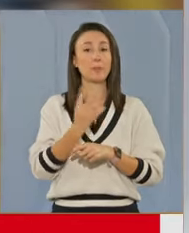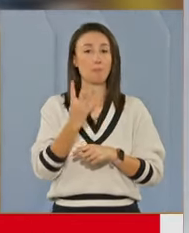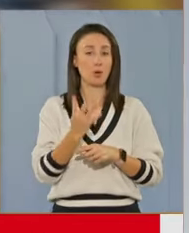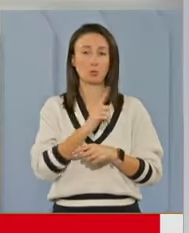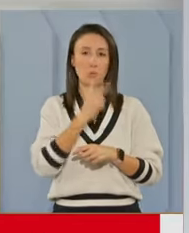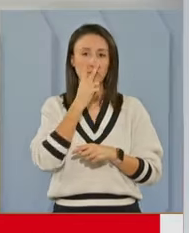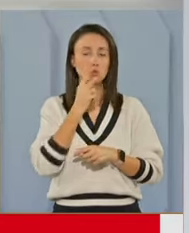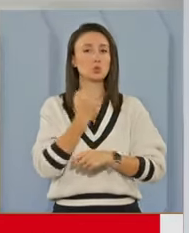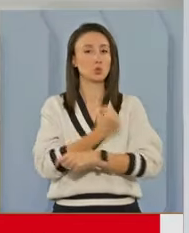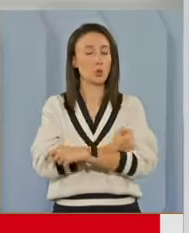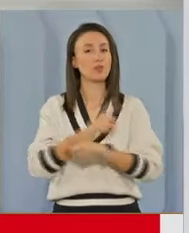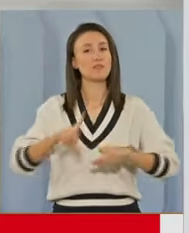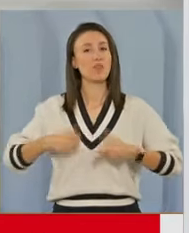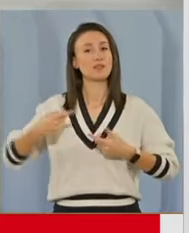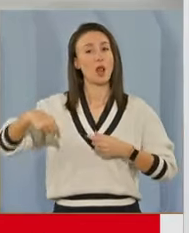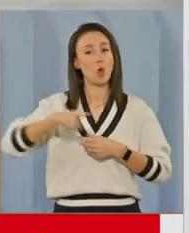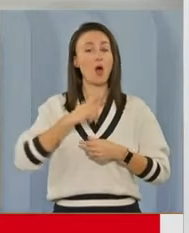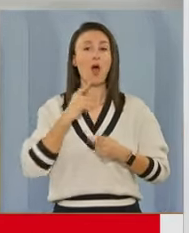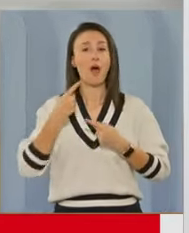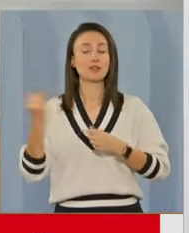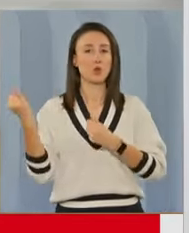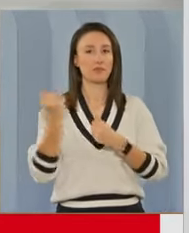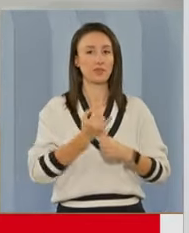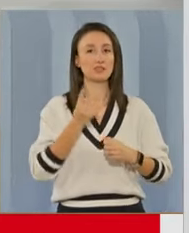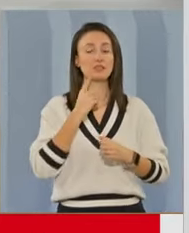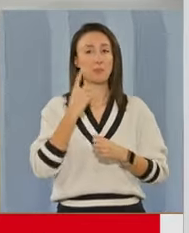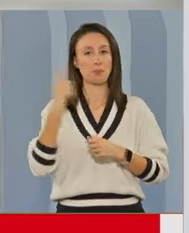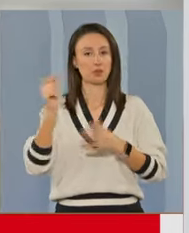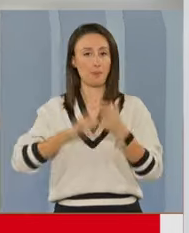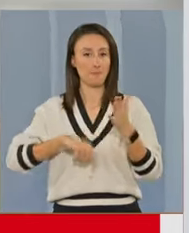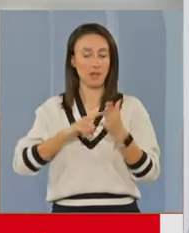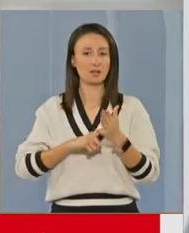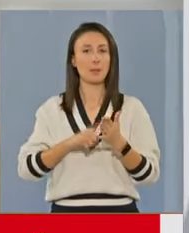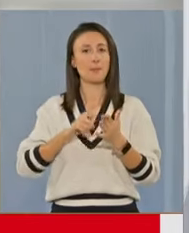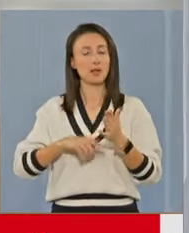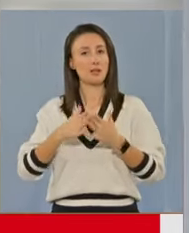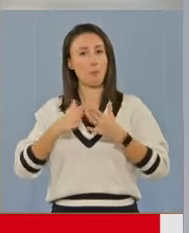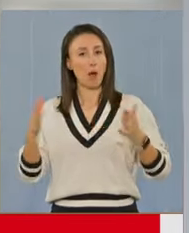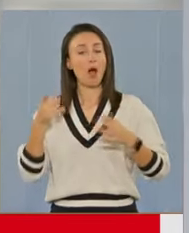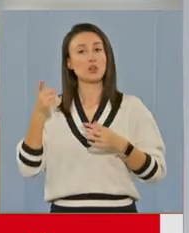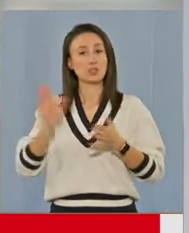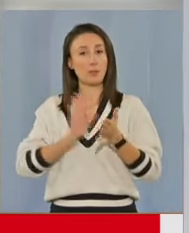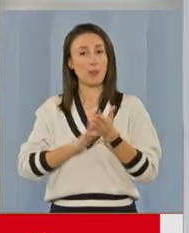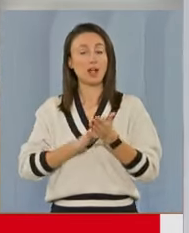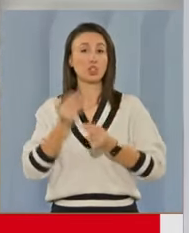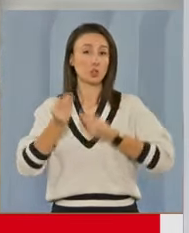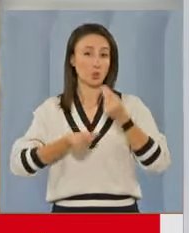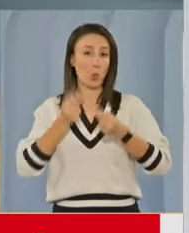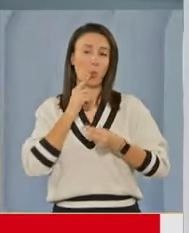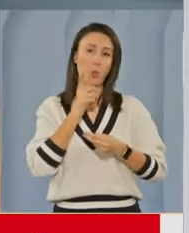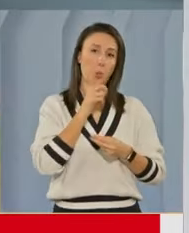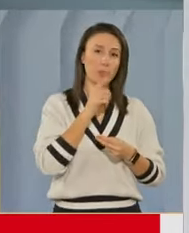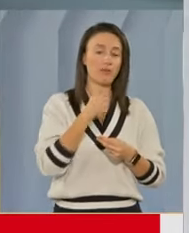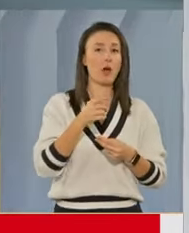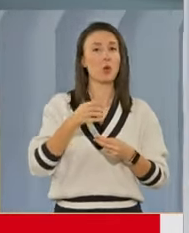au văzut droguri în viața lor alții au venit trei dintre ei au venit ca să iasă la pensie cu o pensie mare și practic acesta a fost jocul care a fost de undeva